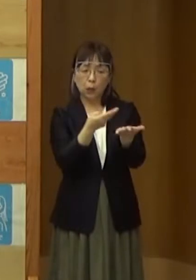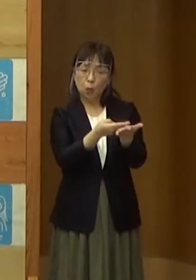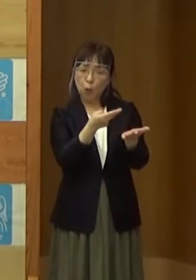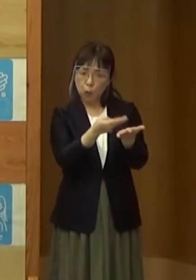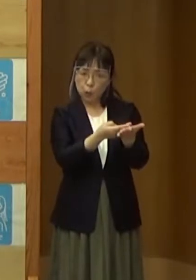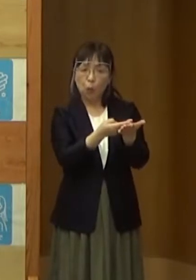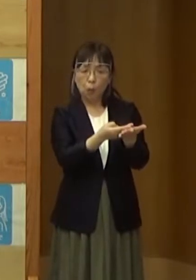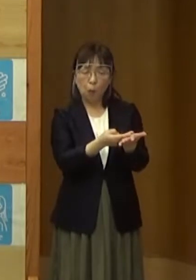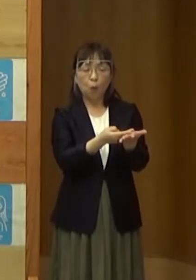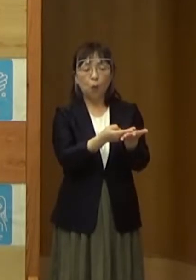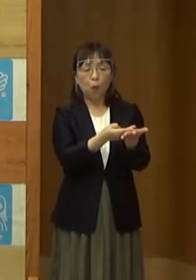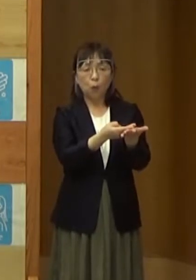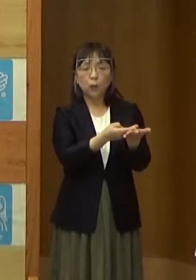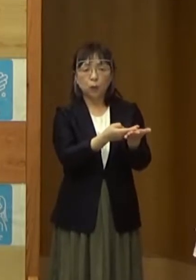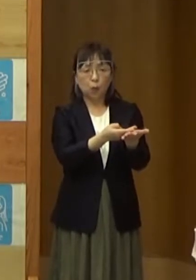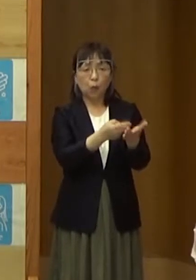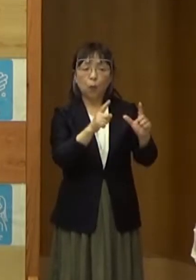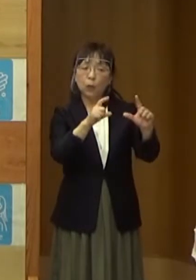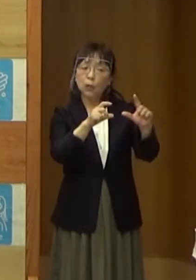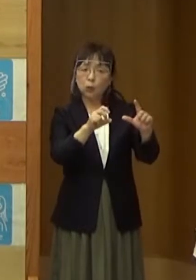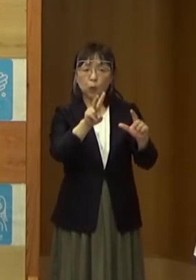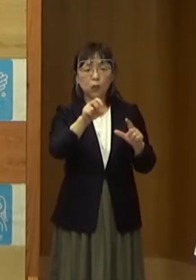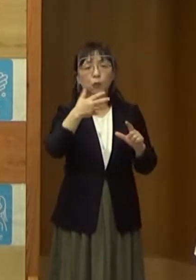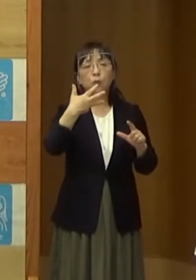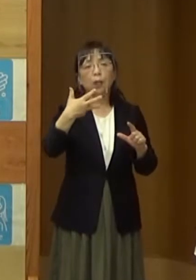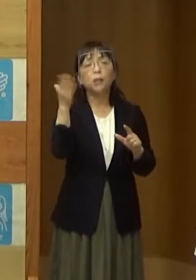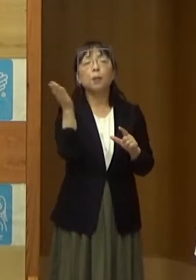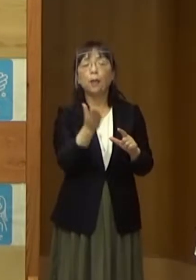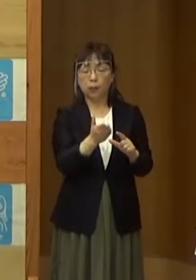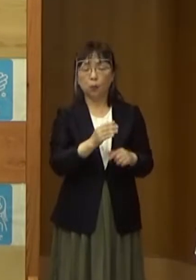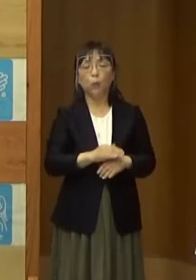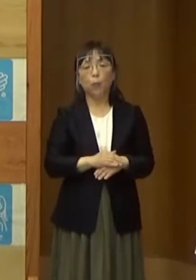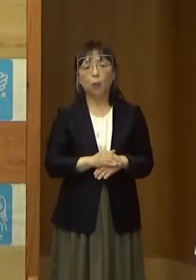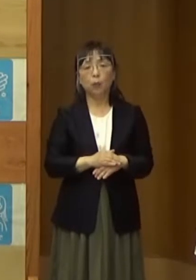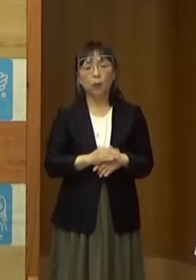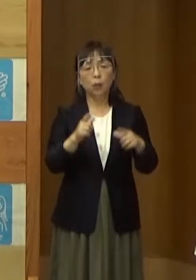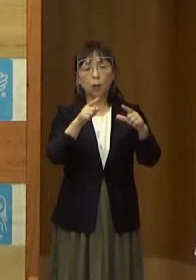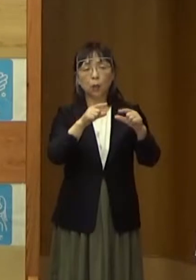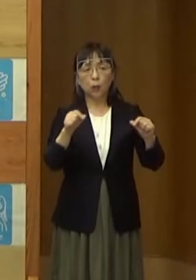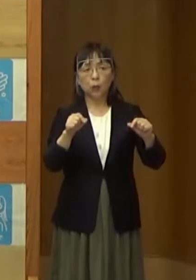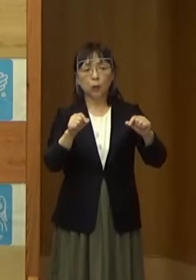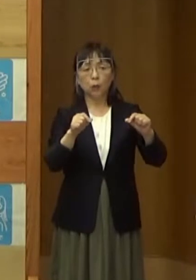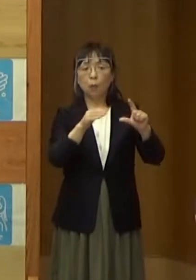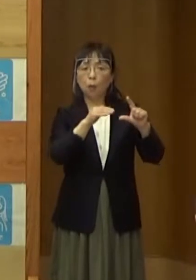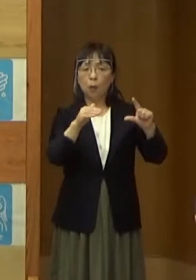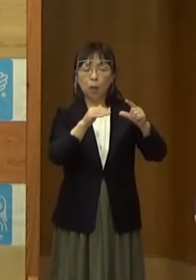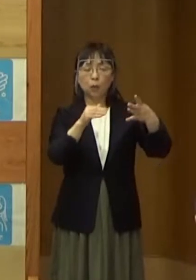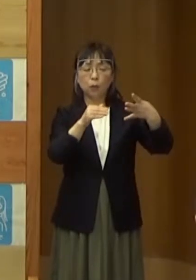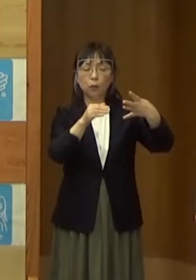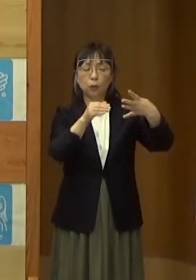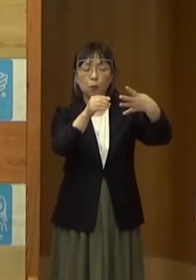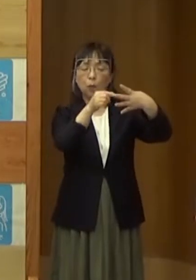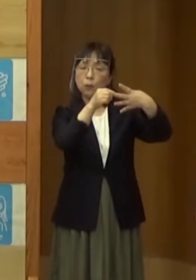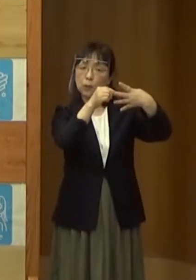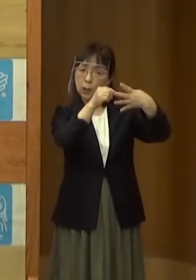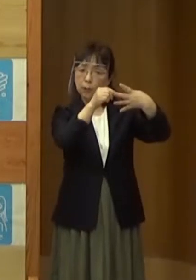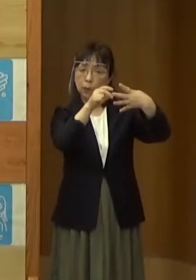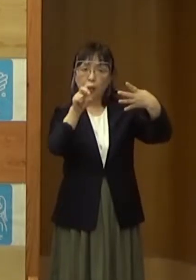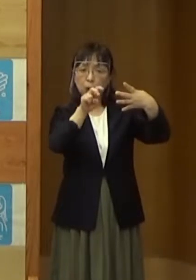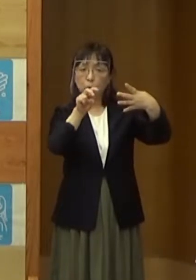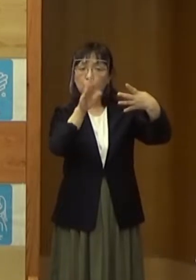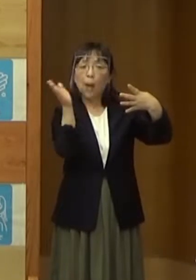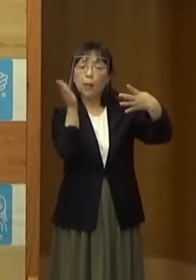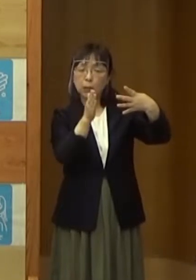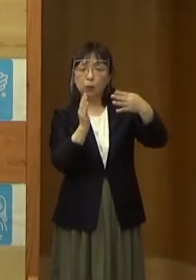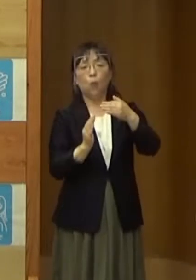ども、まあ、約 28% という状況になってまして、これは国のステージ3の水準である 20% もす